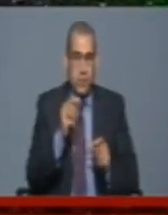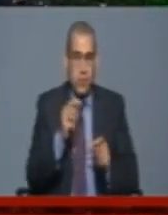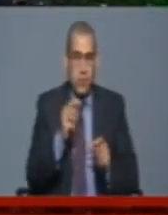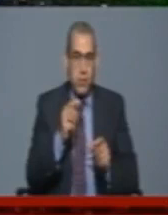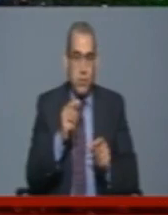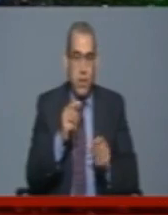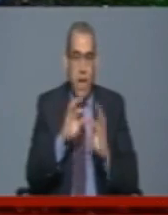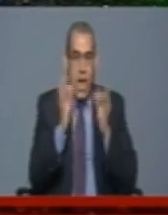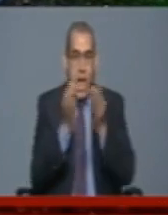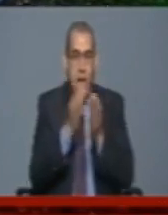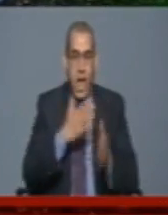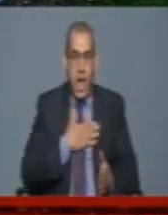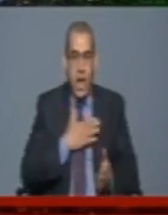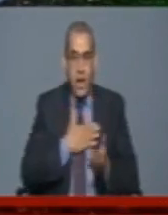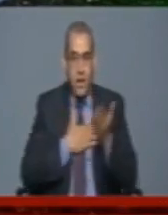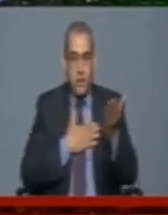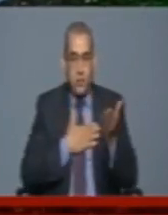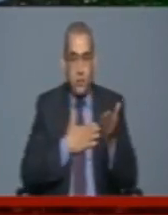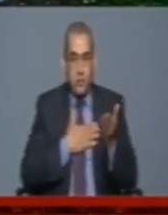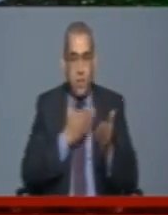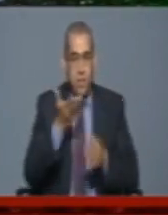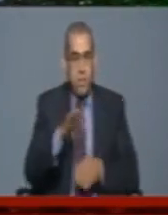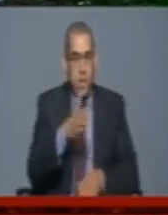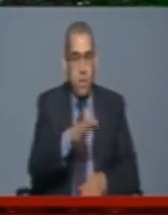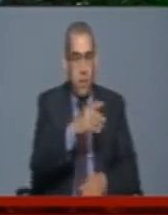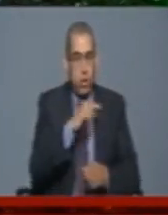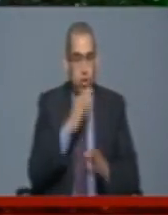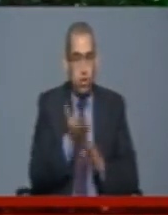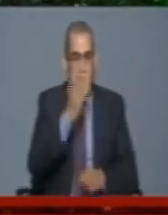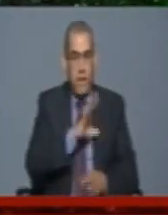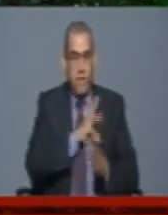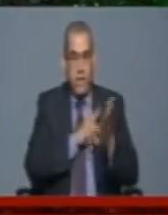أهلنا الذين سقطوا في فلسطين.